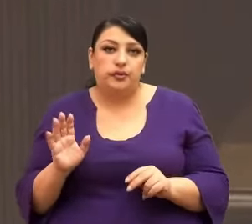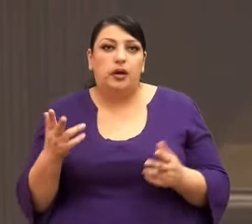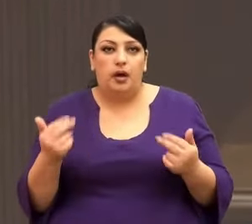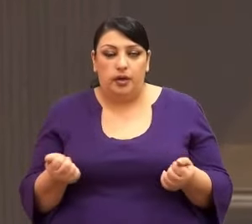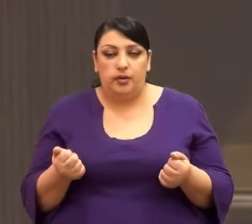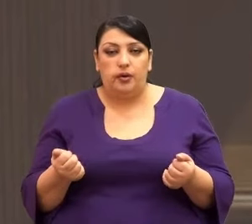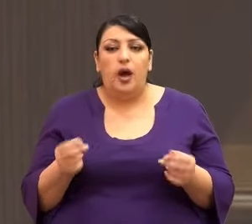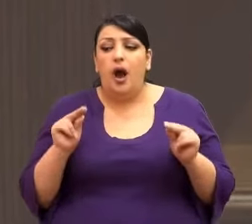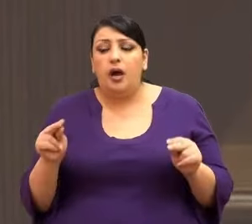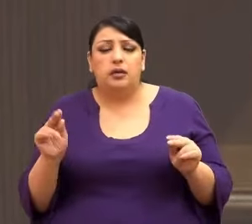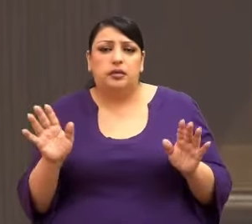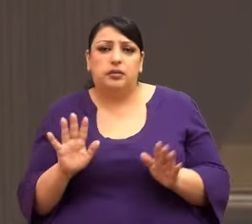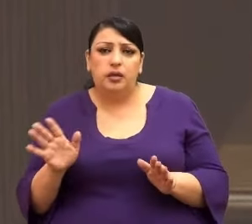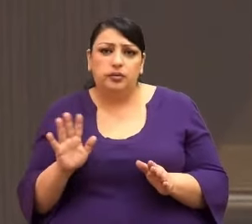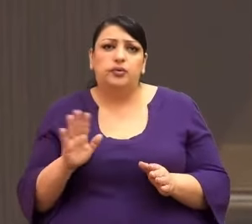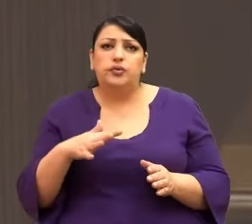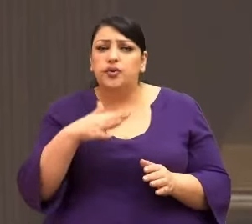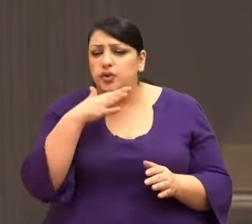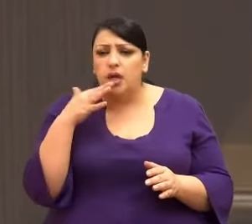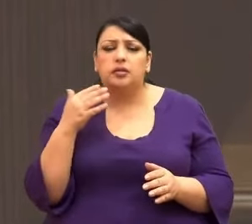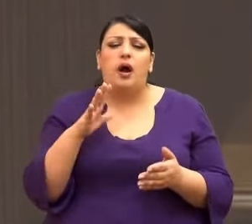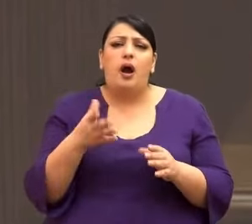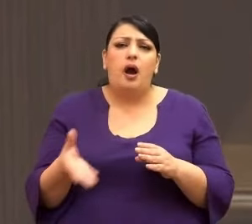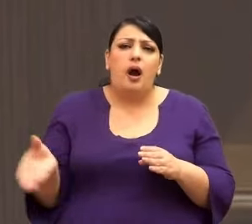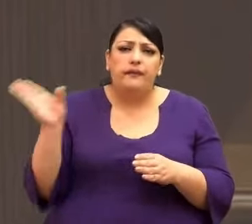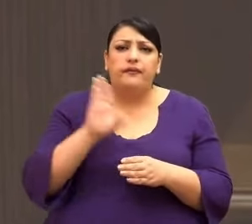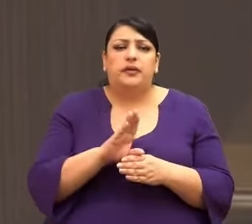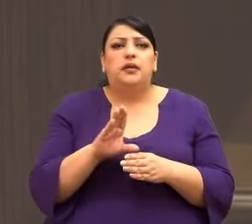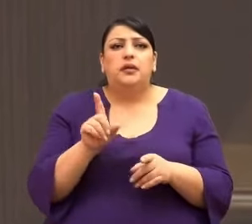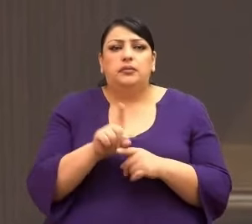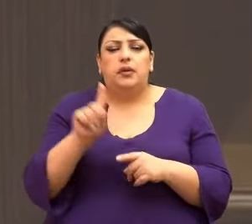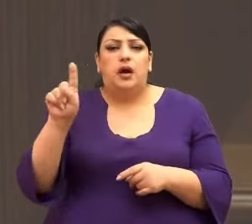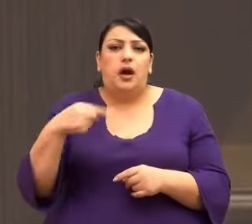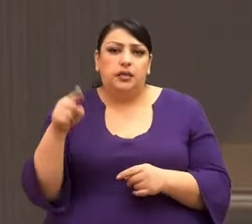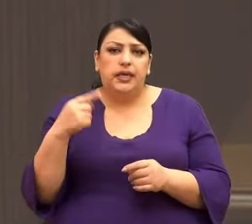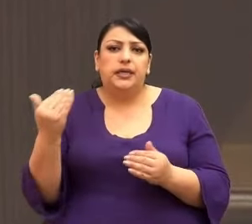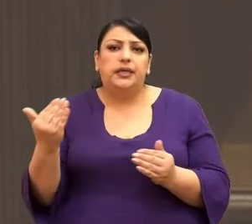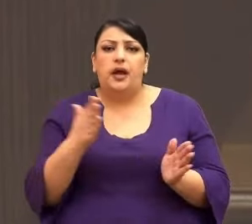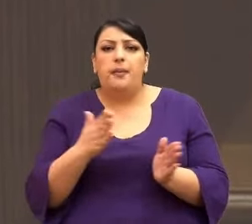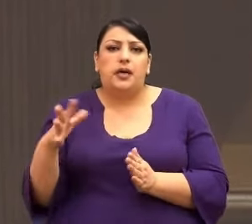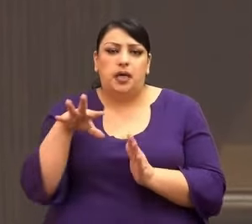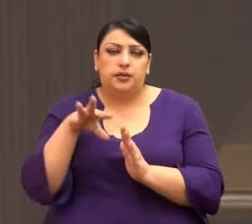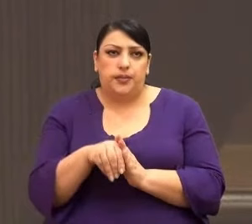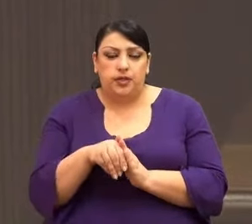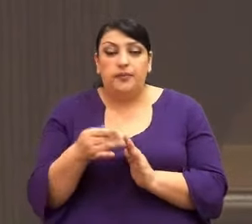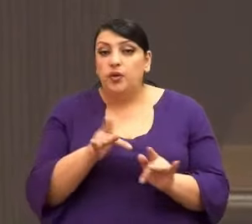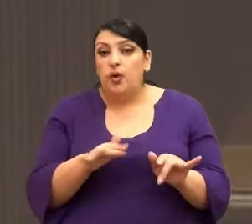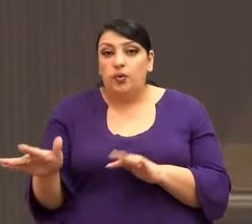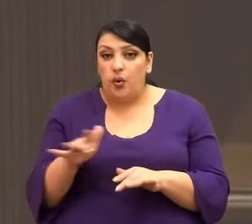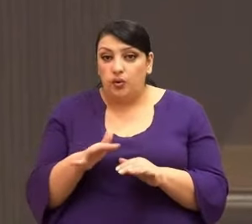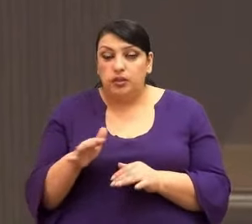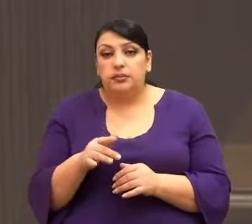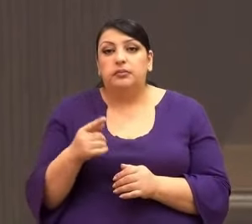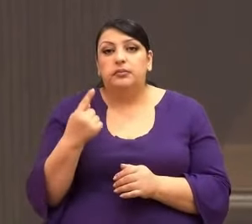էական անարդարության տարրեր է պարունակում, հատկապես իդեմս հարկման հատուկ համակարգերի, երբ որ գործունեության միևնույն